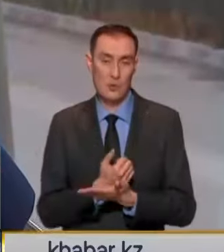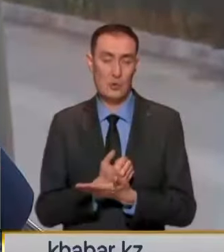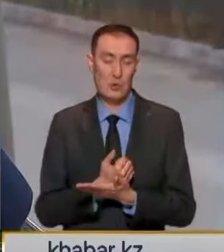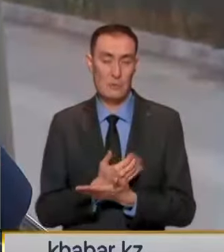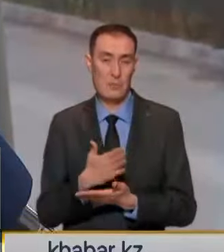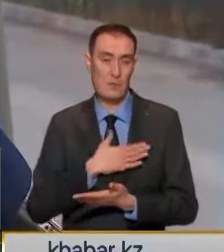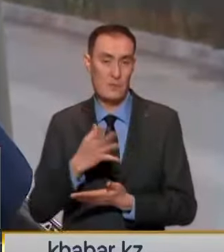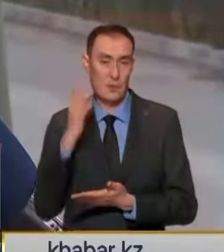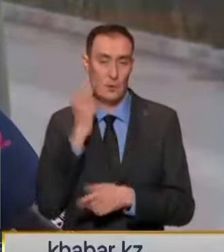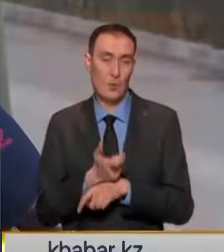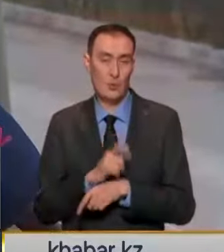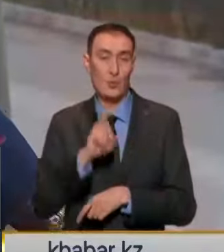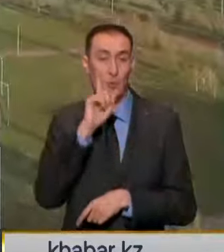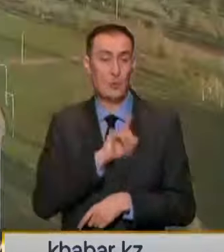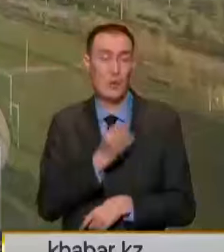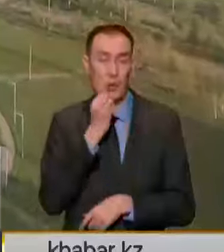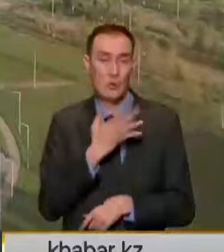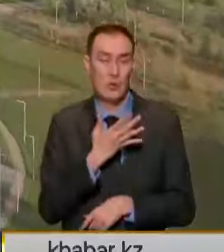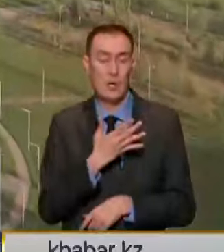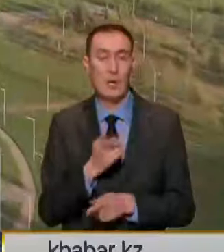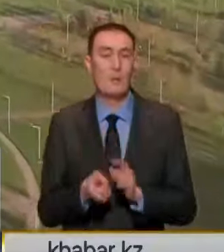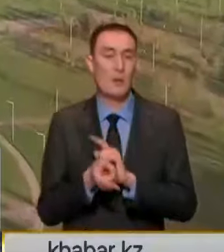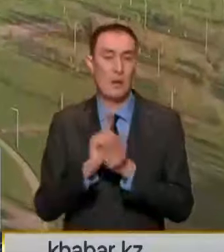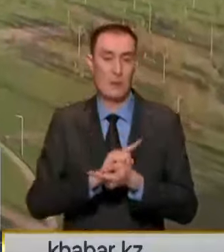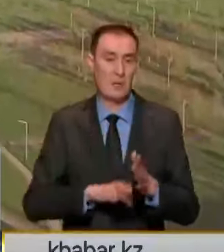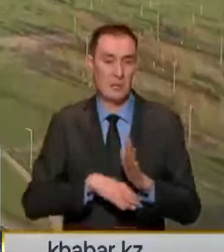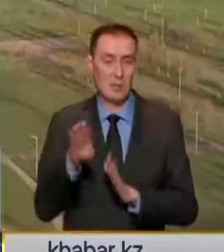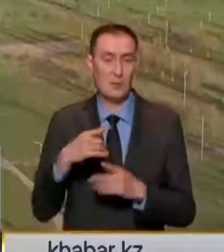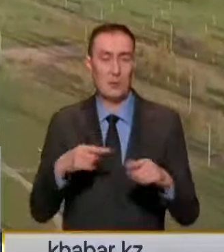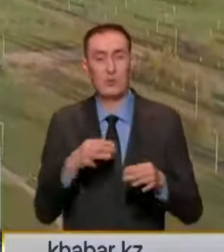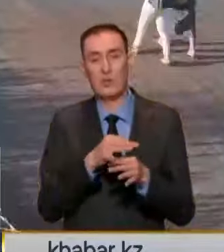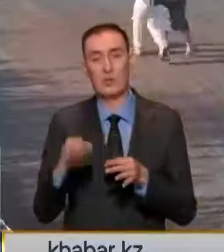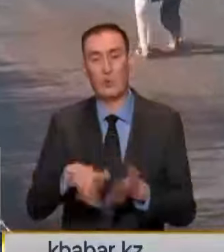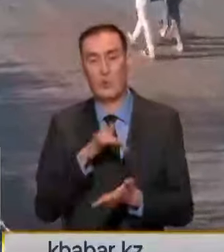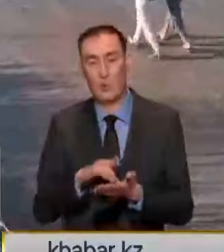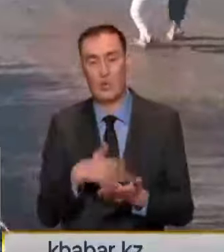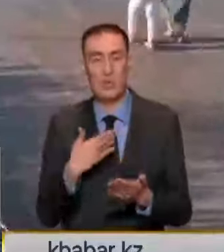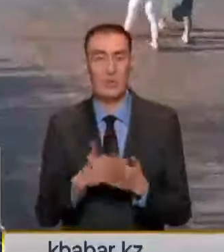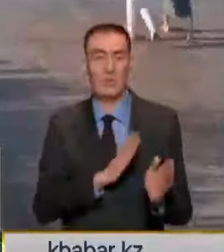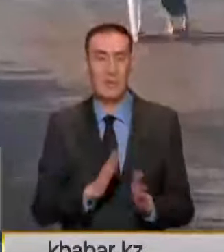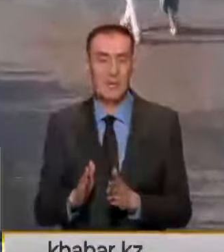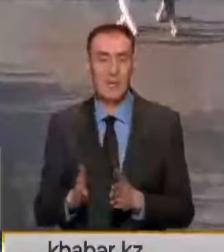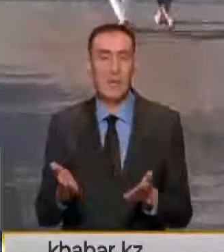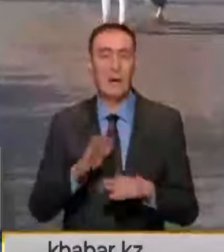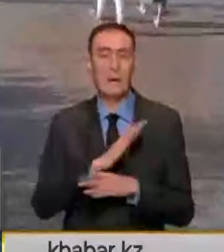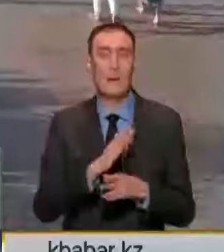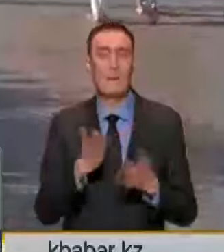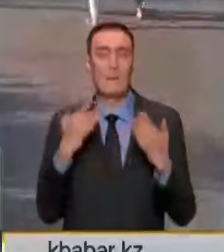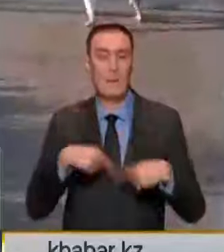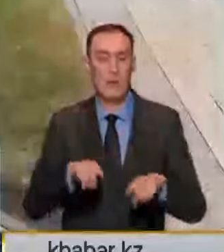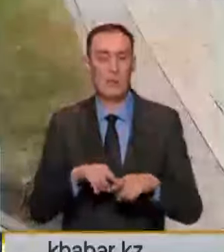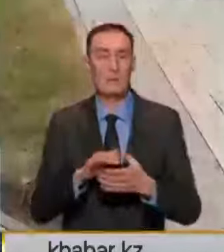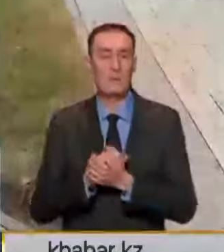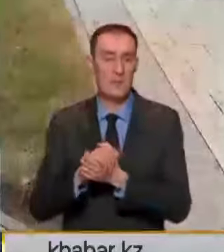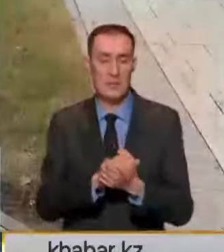взгляд, достаточно уютный, хороший. Преобразились и другие участки города. В порядок, например, привели парки Мира и Согласия,